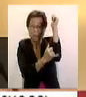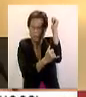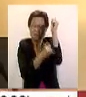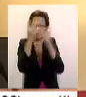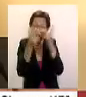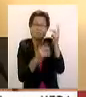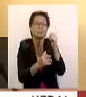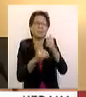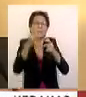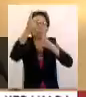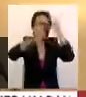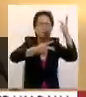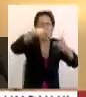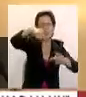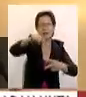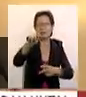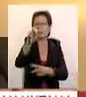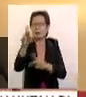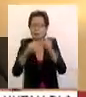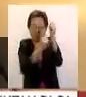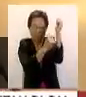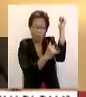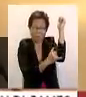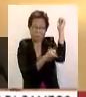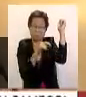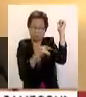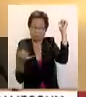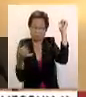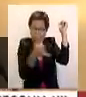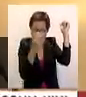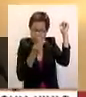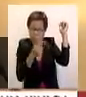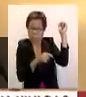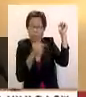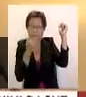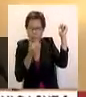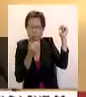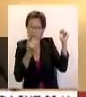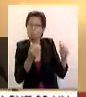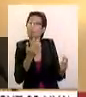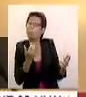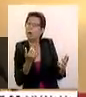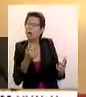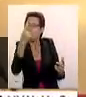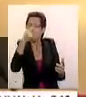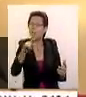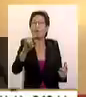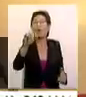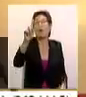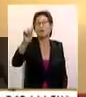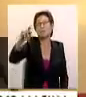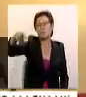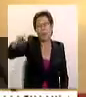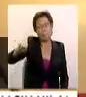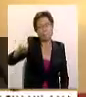visit to Qatar Foundation is would be a good platform for YAB Deputy Prime